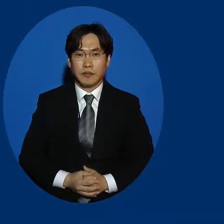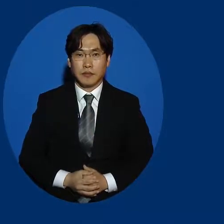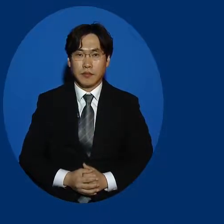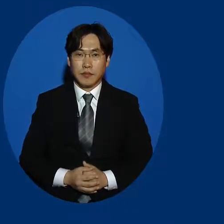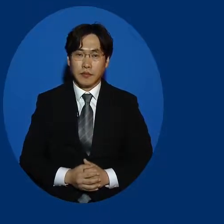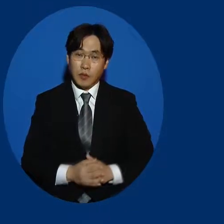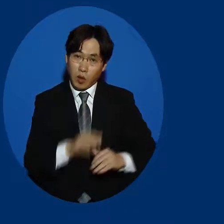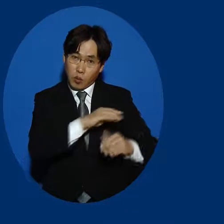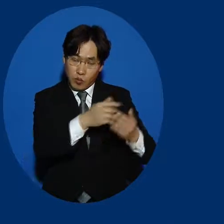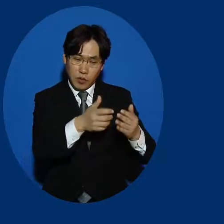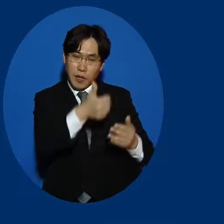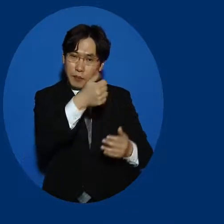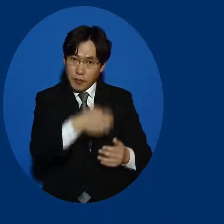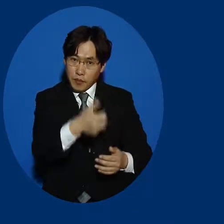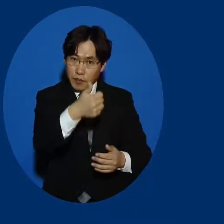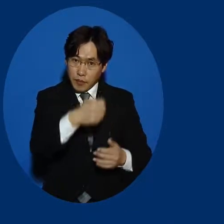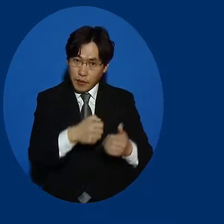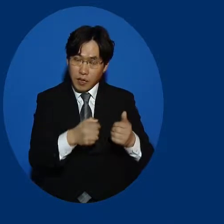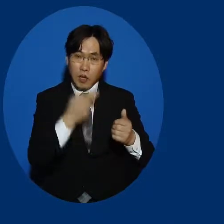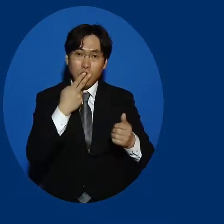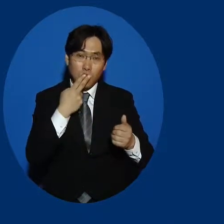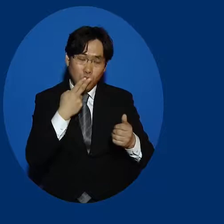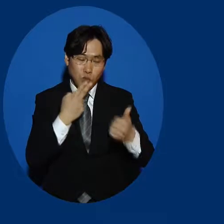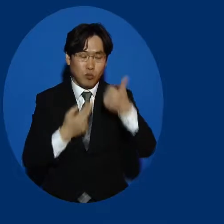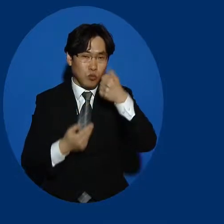왼쪽 아래에 있는 라이터는